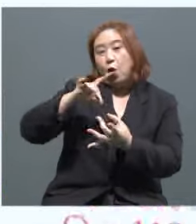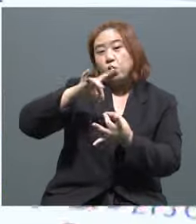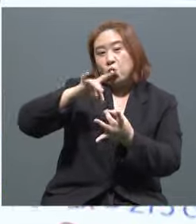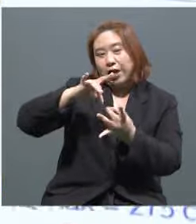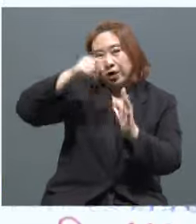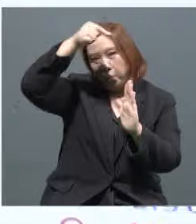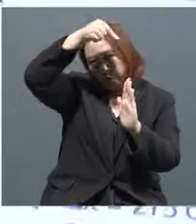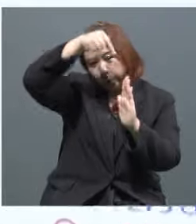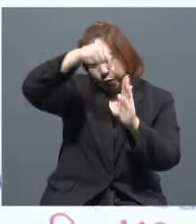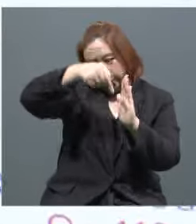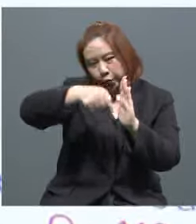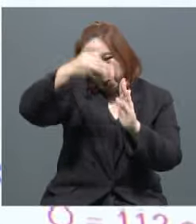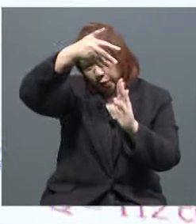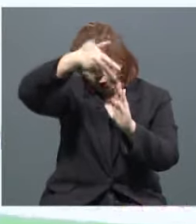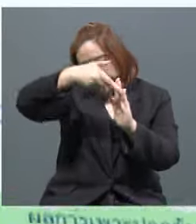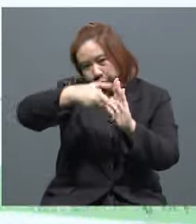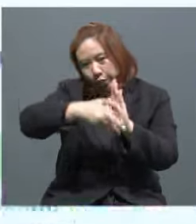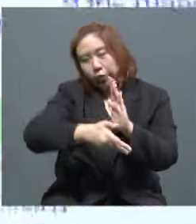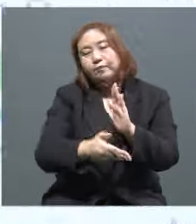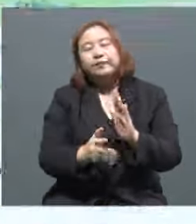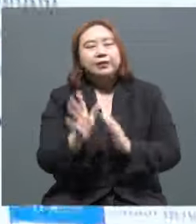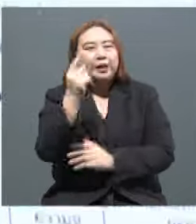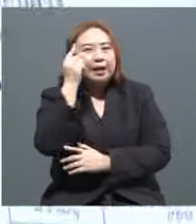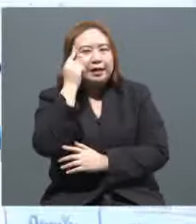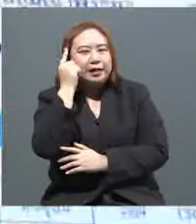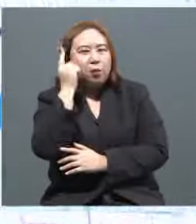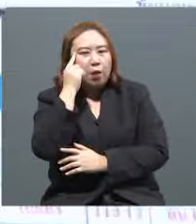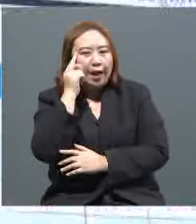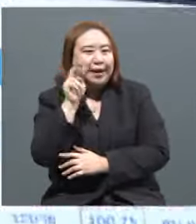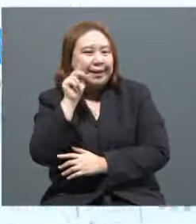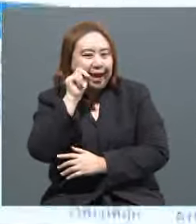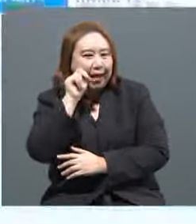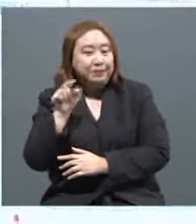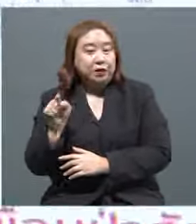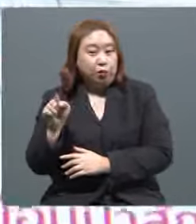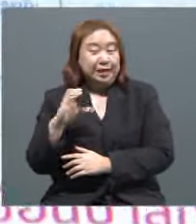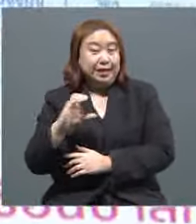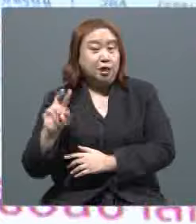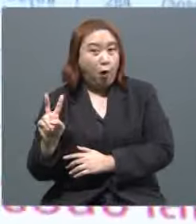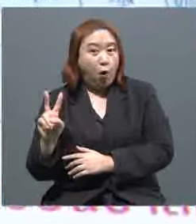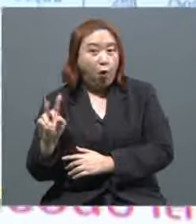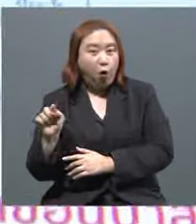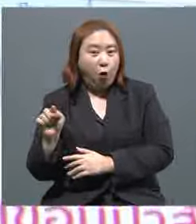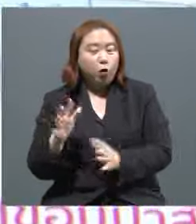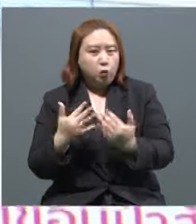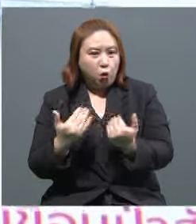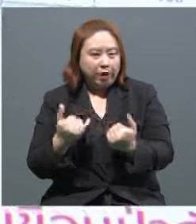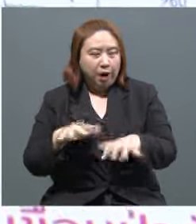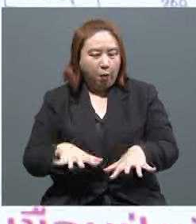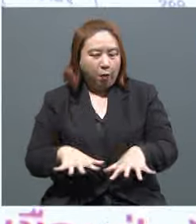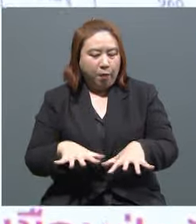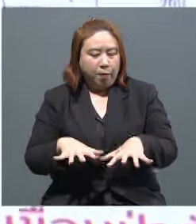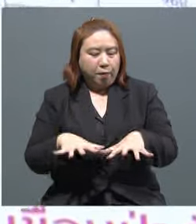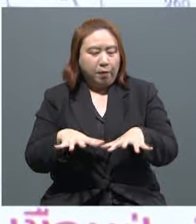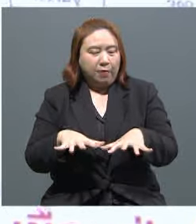กที่มาถึงนะครับซึ่งตรงนี้เราคาดการนะครับปริมาณน้ำที่ C2 ตรงนี้ครับเนื่องจากปัจจุบันเนี่ย มันมีแนวโน้มเพิ่มขึ้น